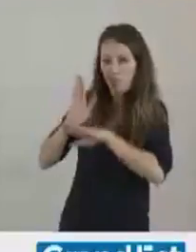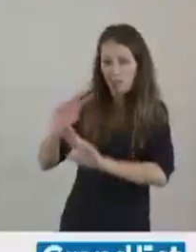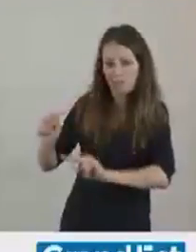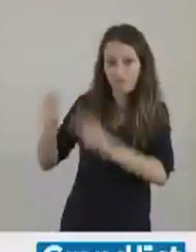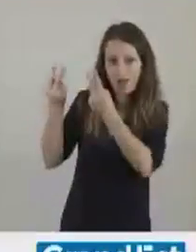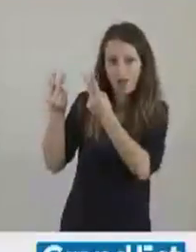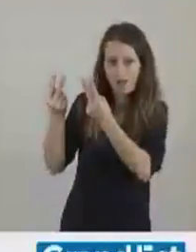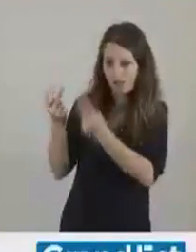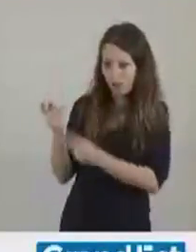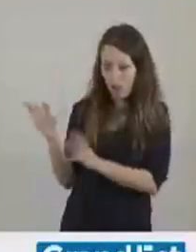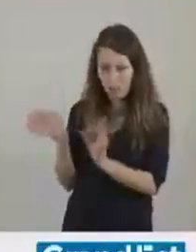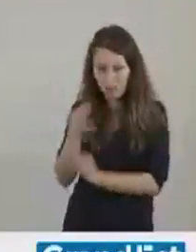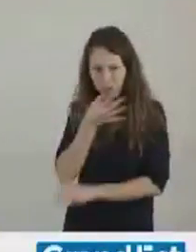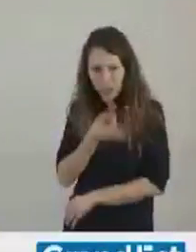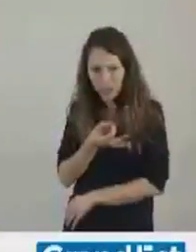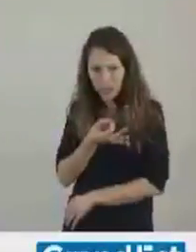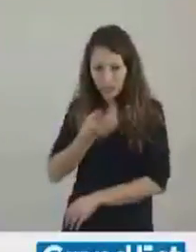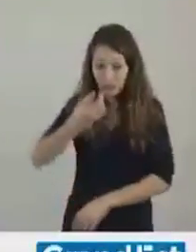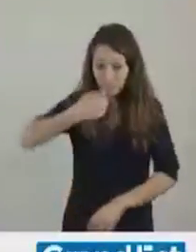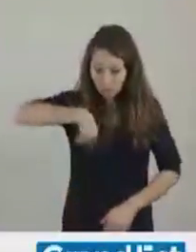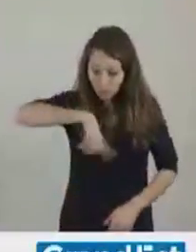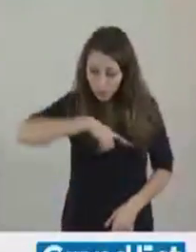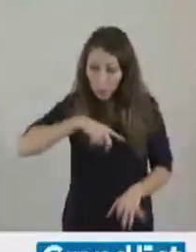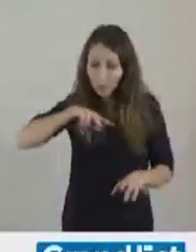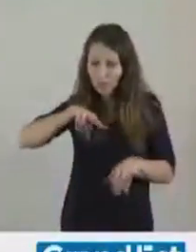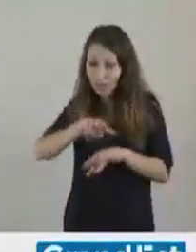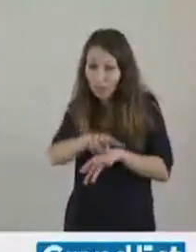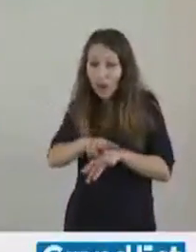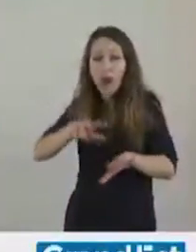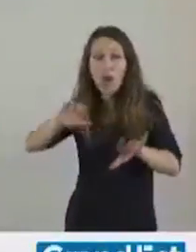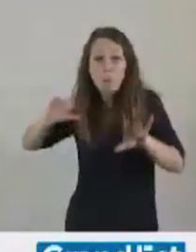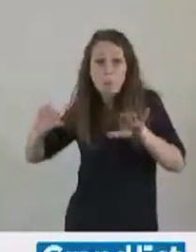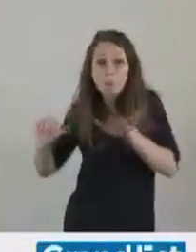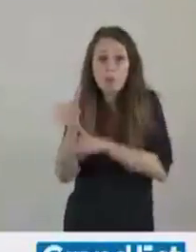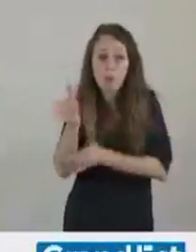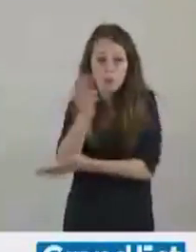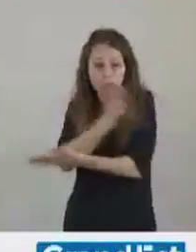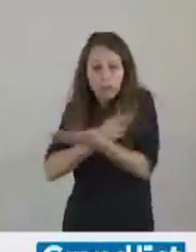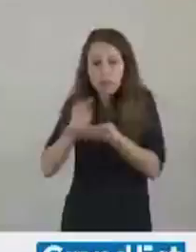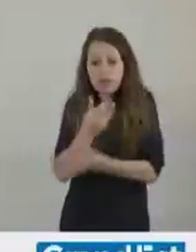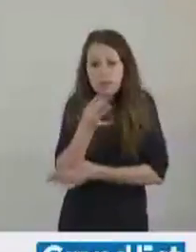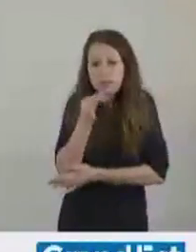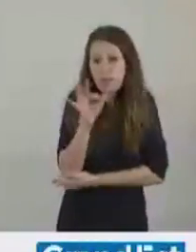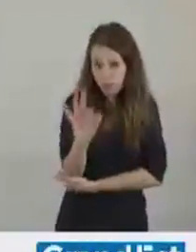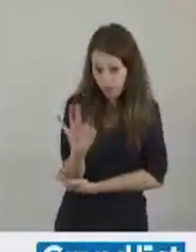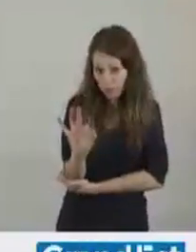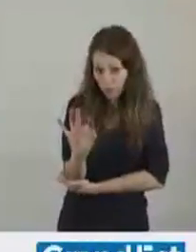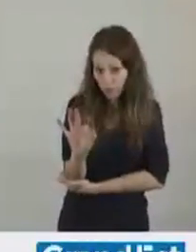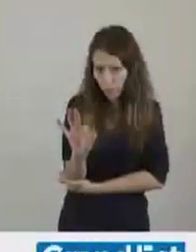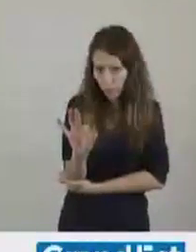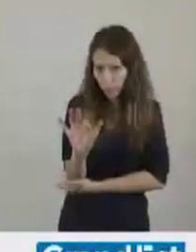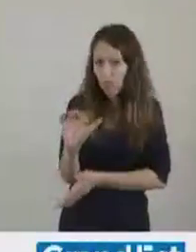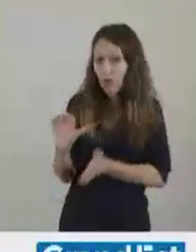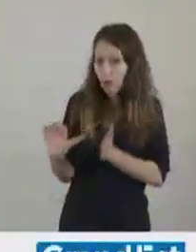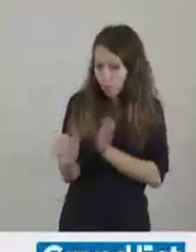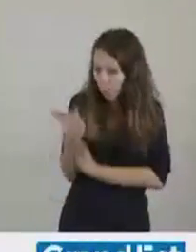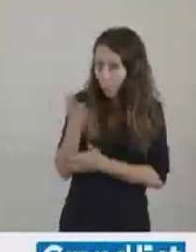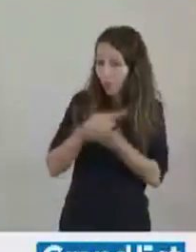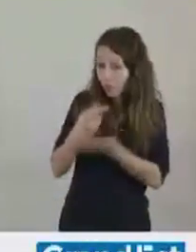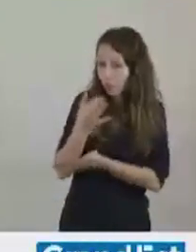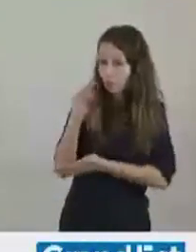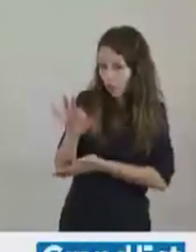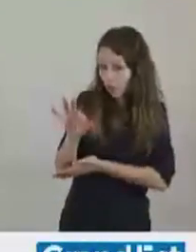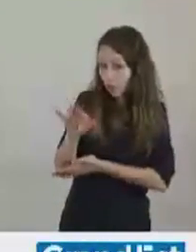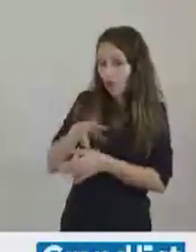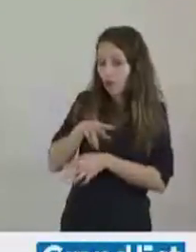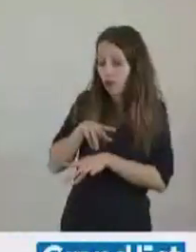la première région de France. Nous allons être la première région de France à être équipée, à